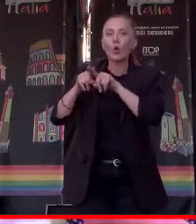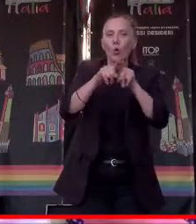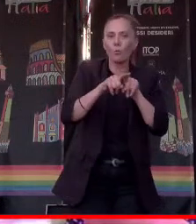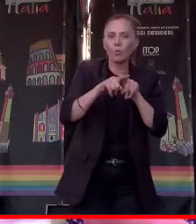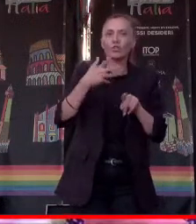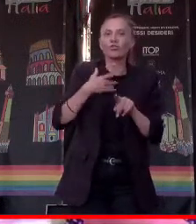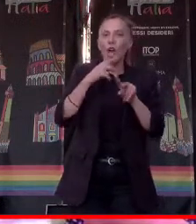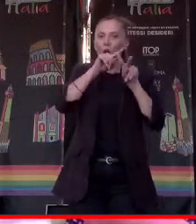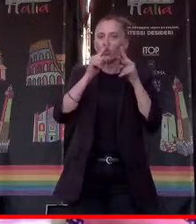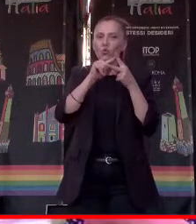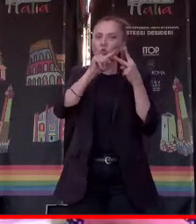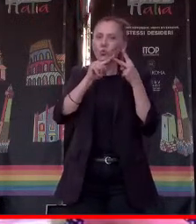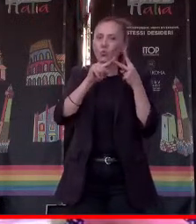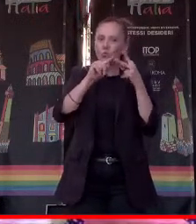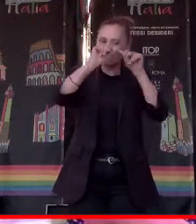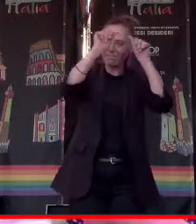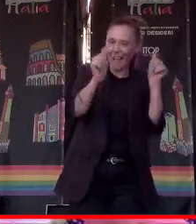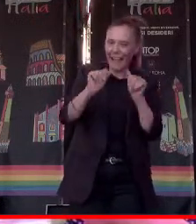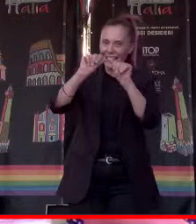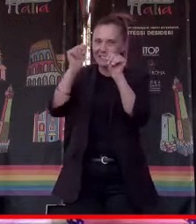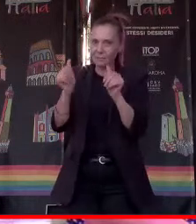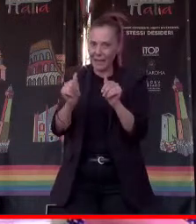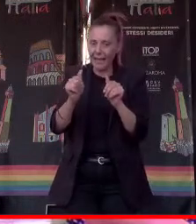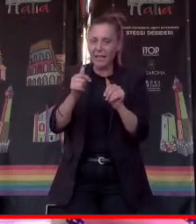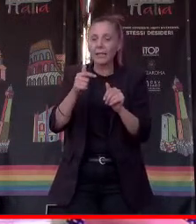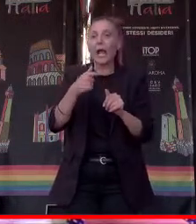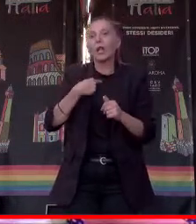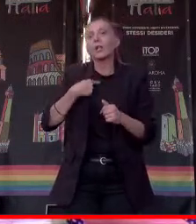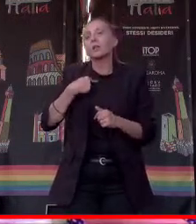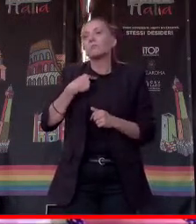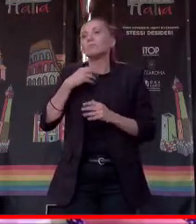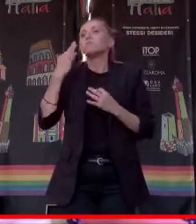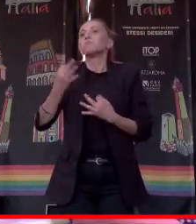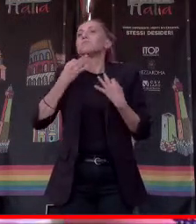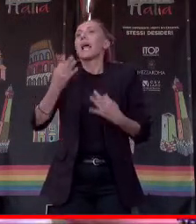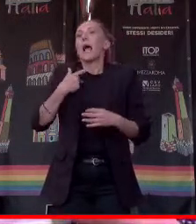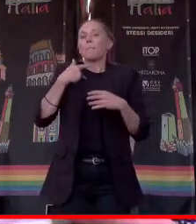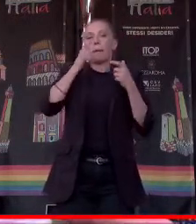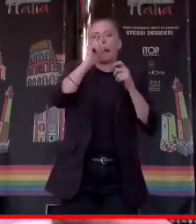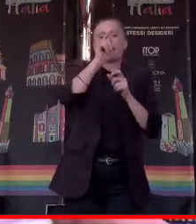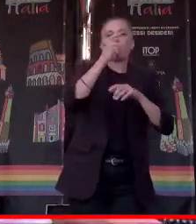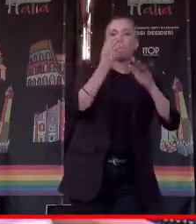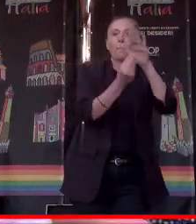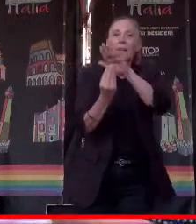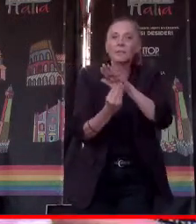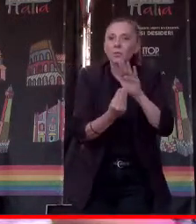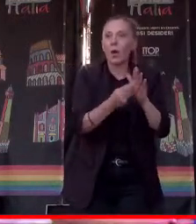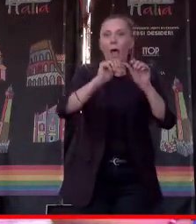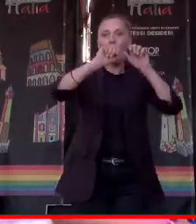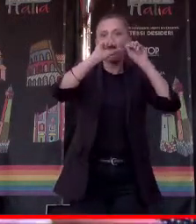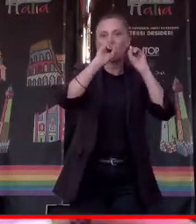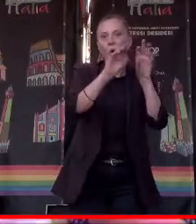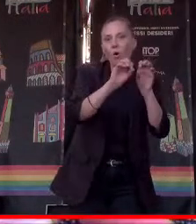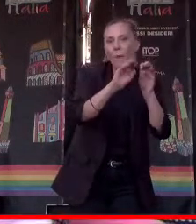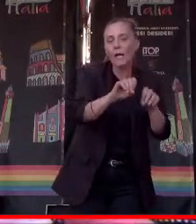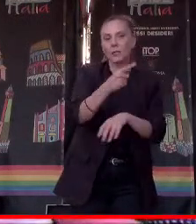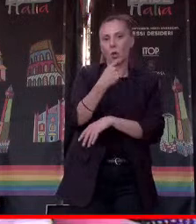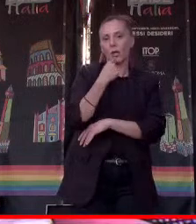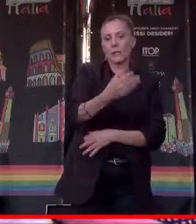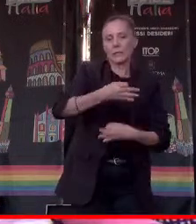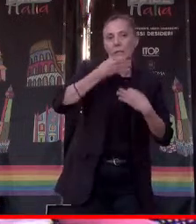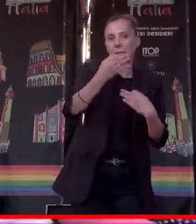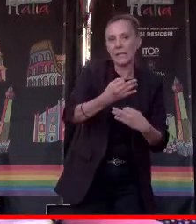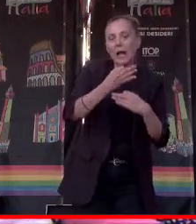parliamo tanto evidentemente di formazione del personale dell'amministrazione pubblica, noi dovremmo parlare anche